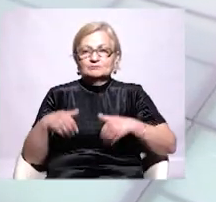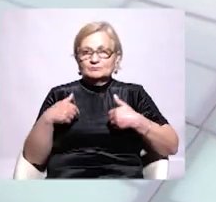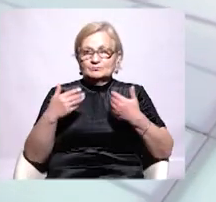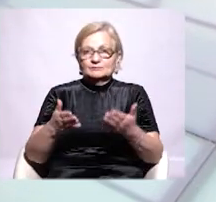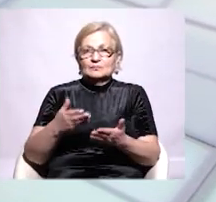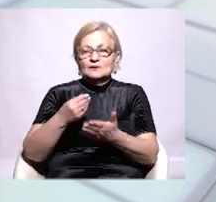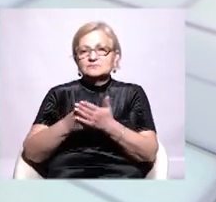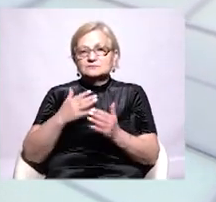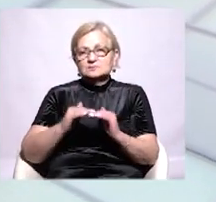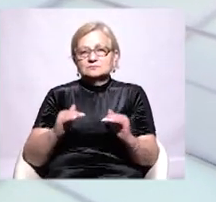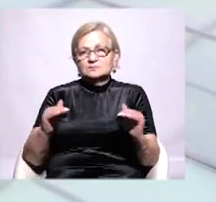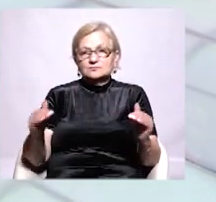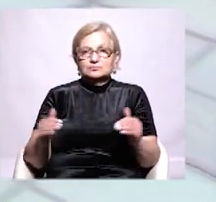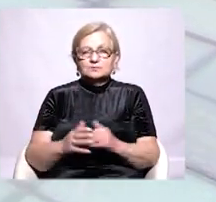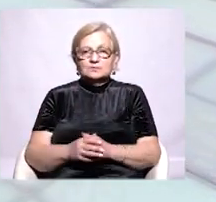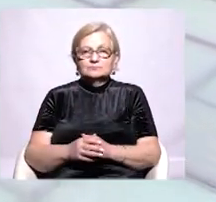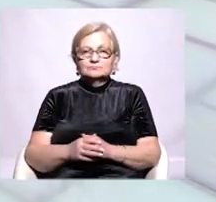Mogesam mabit tyrpaso baushobo.